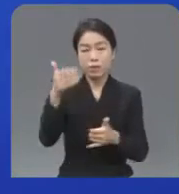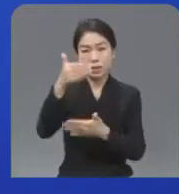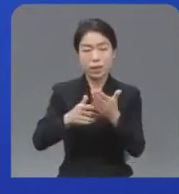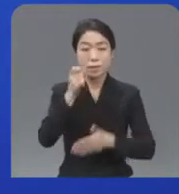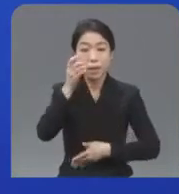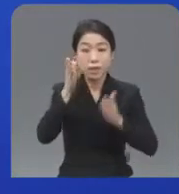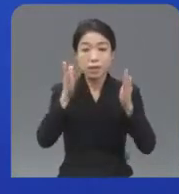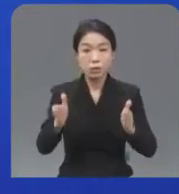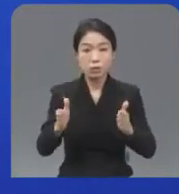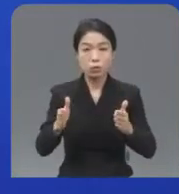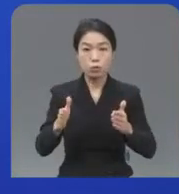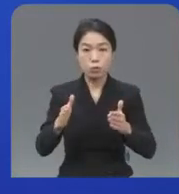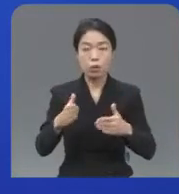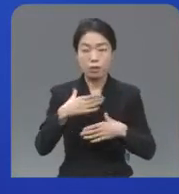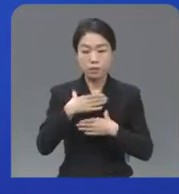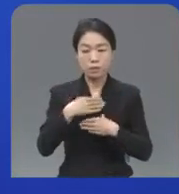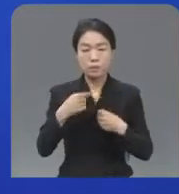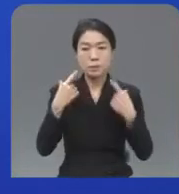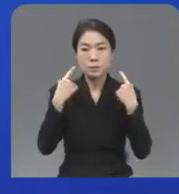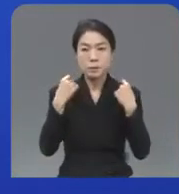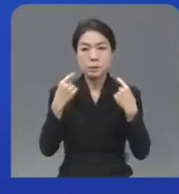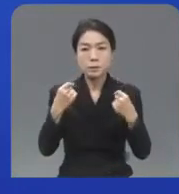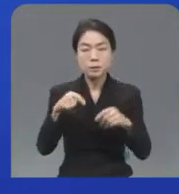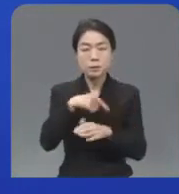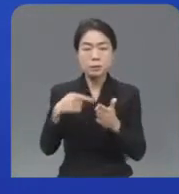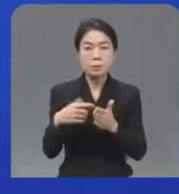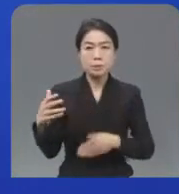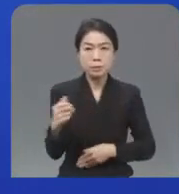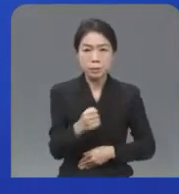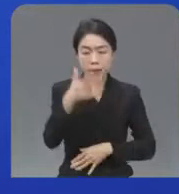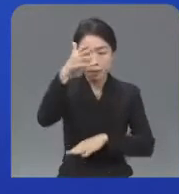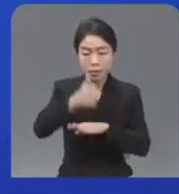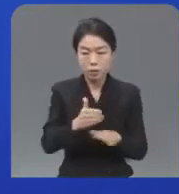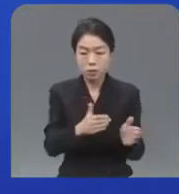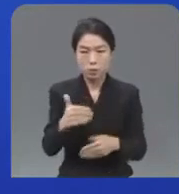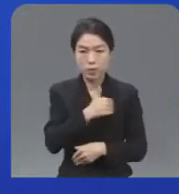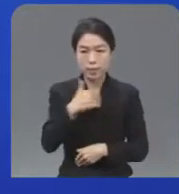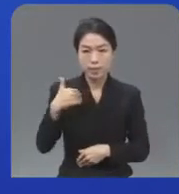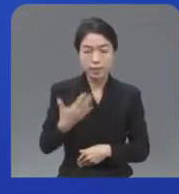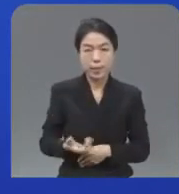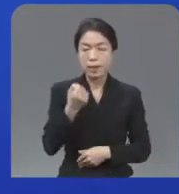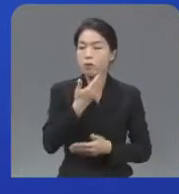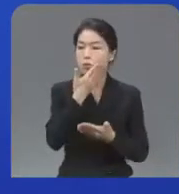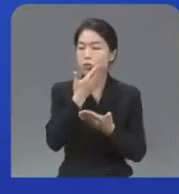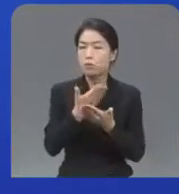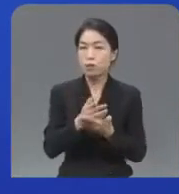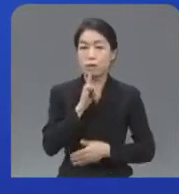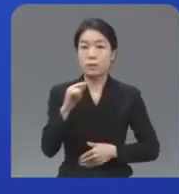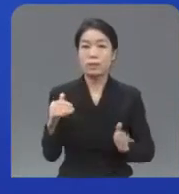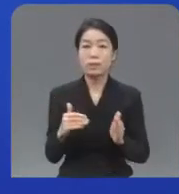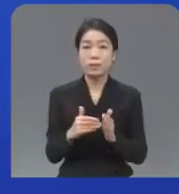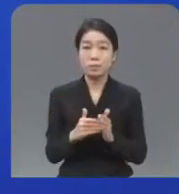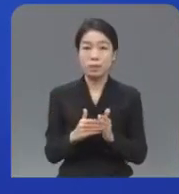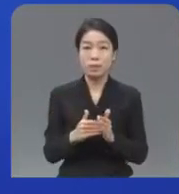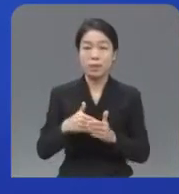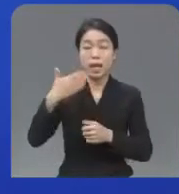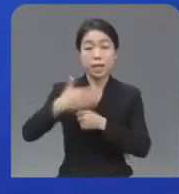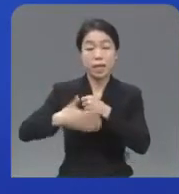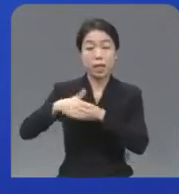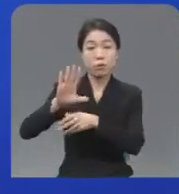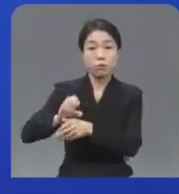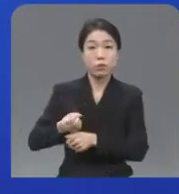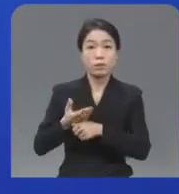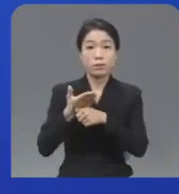동안 평정심을 유지하면서 막판 정리를 하고 또 자신감을 갖는 게 무엇보다 중요하다고 강조합니다.